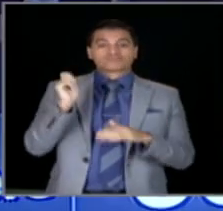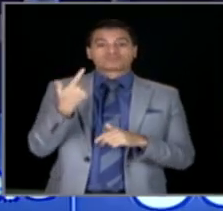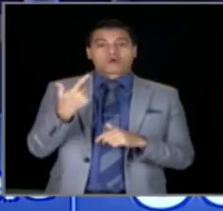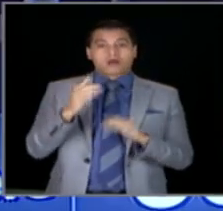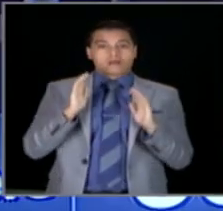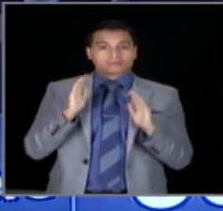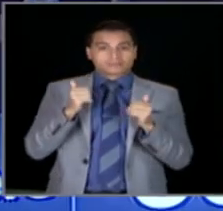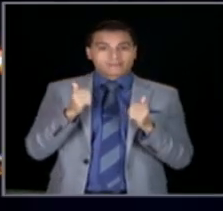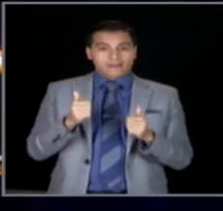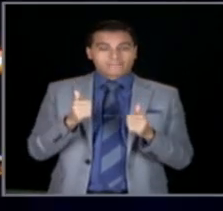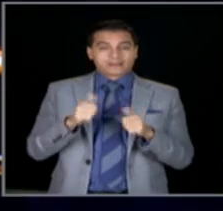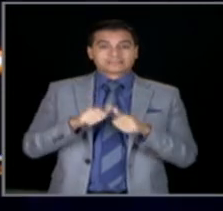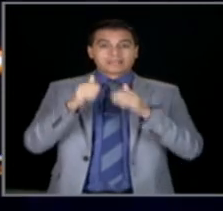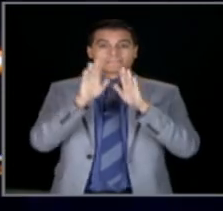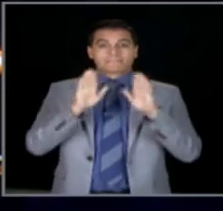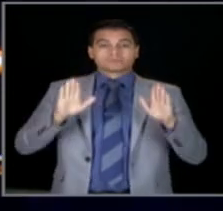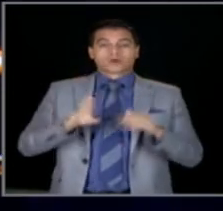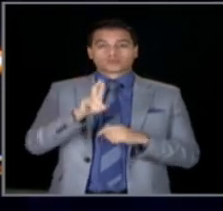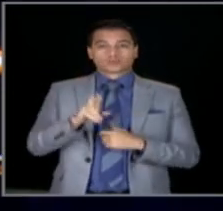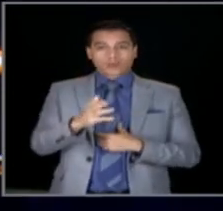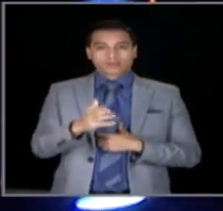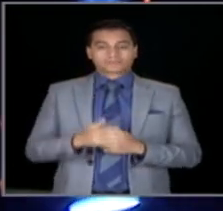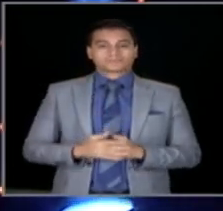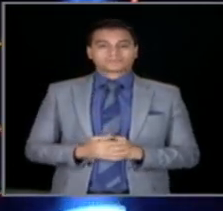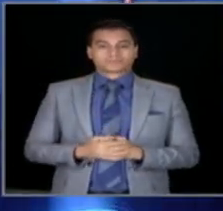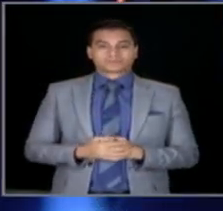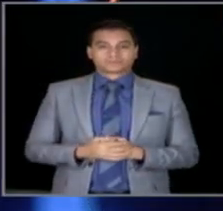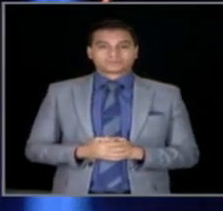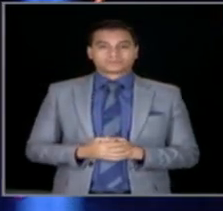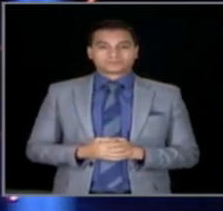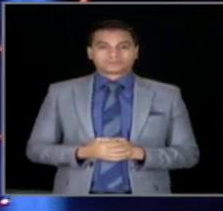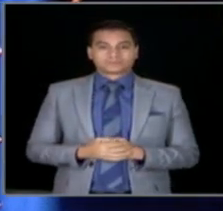البزر. سينما ومسرح، والسؤال هو: